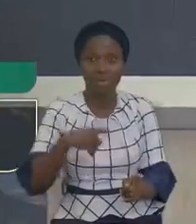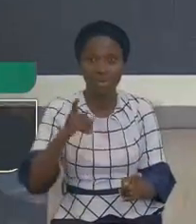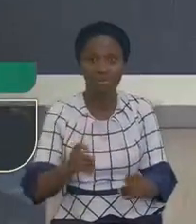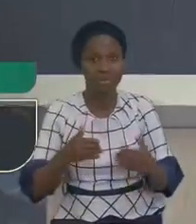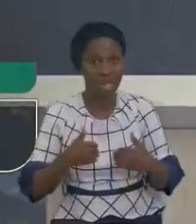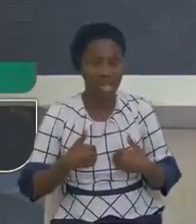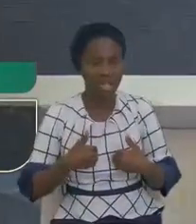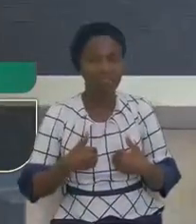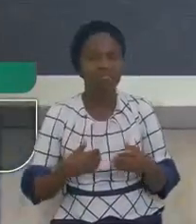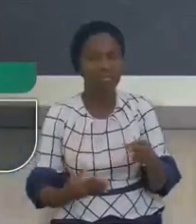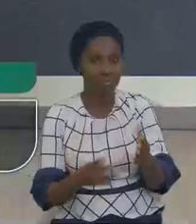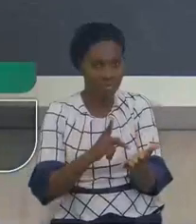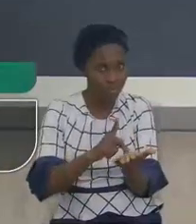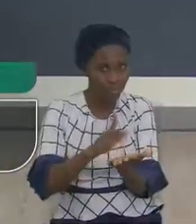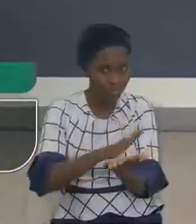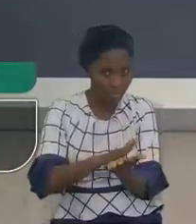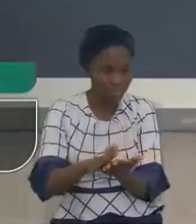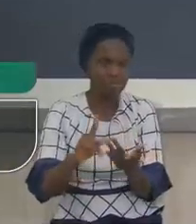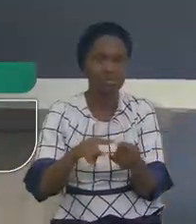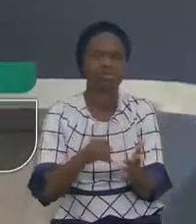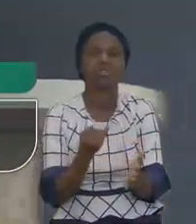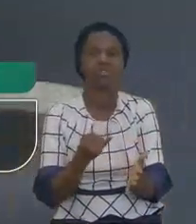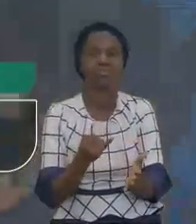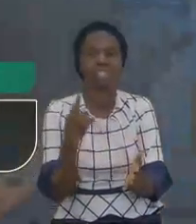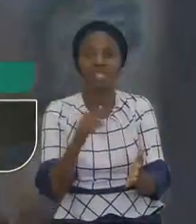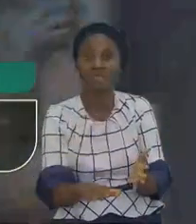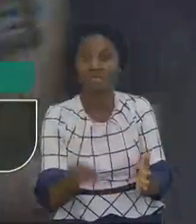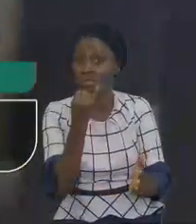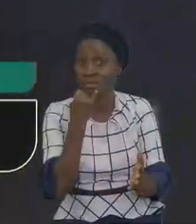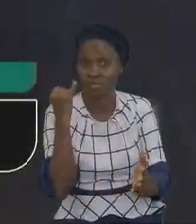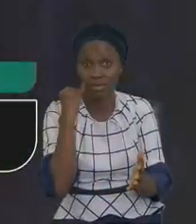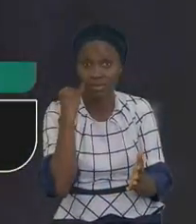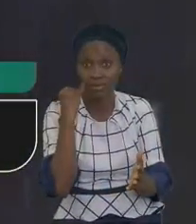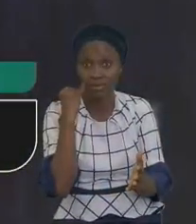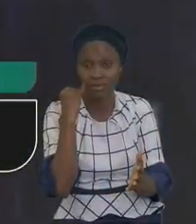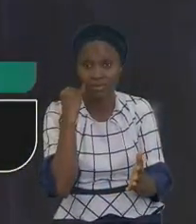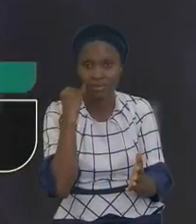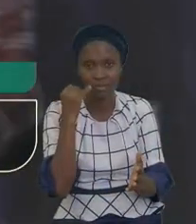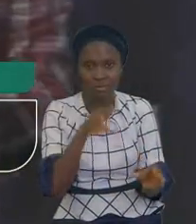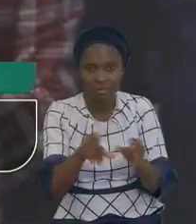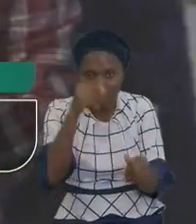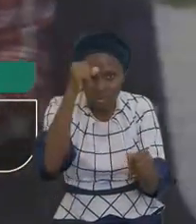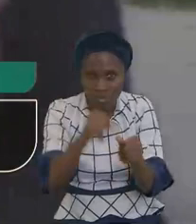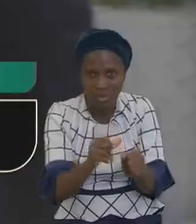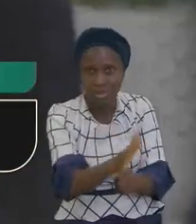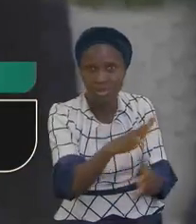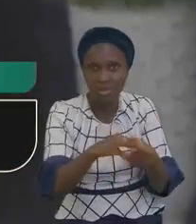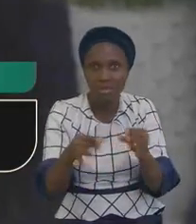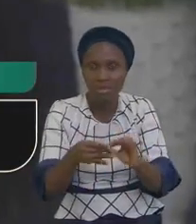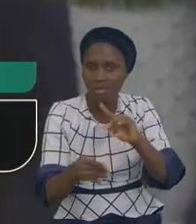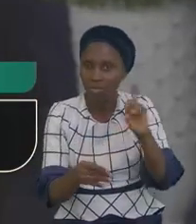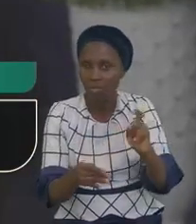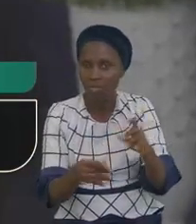Les enfants d'Israël, rappelez-vous leur histoire, ils étaient assoiffés et il n'y avait pas d'eau